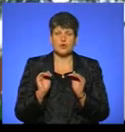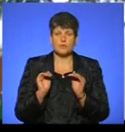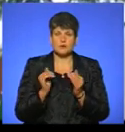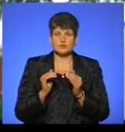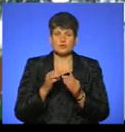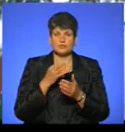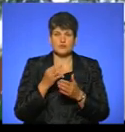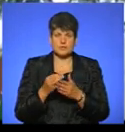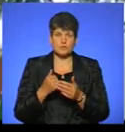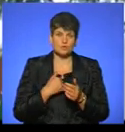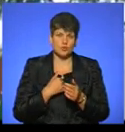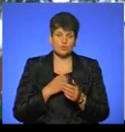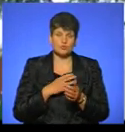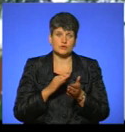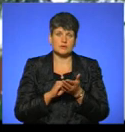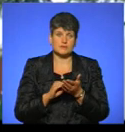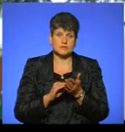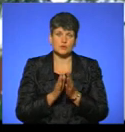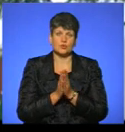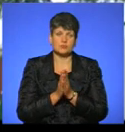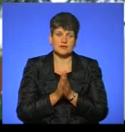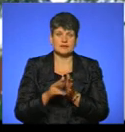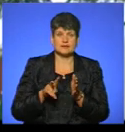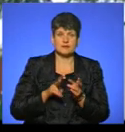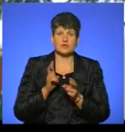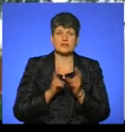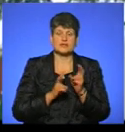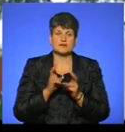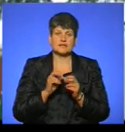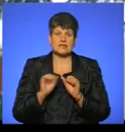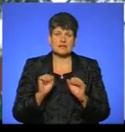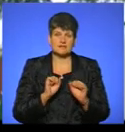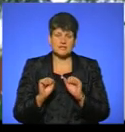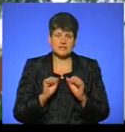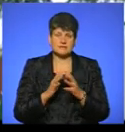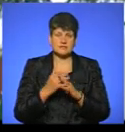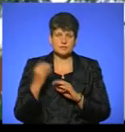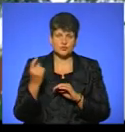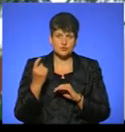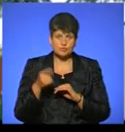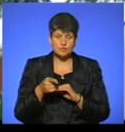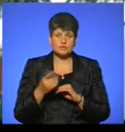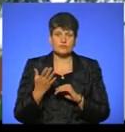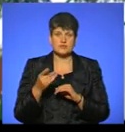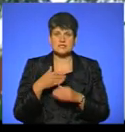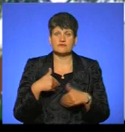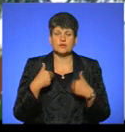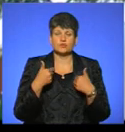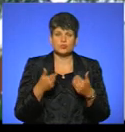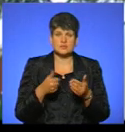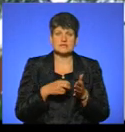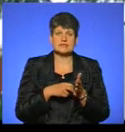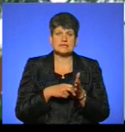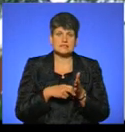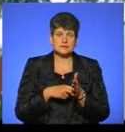було написано клопотання на адресу керівництва тої компанії сільськогосподарської. Відповідно, вони звернулися з листом